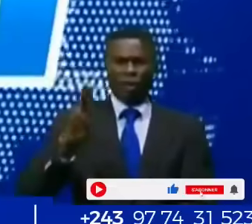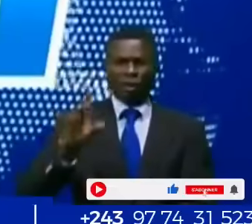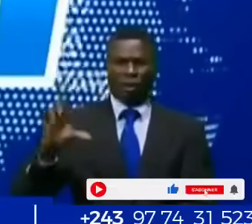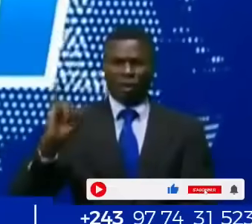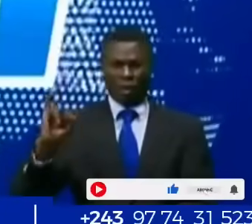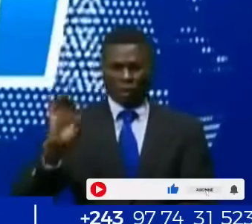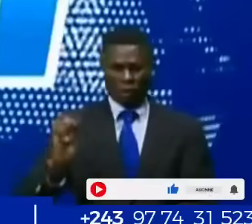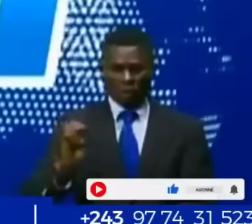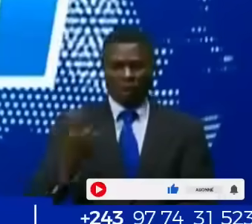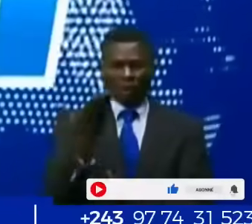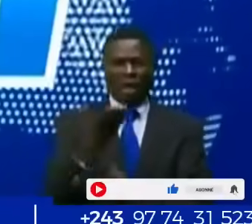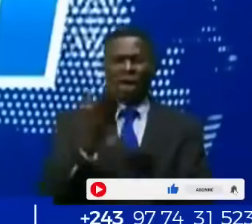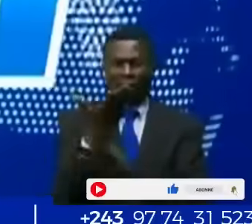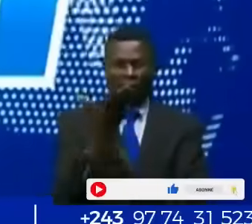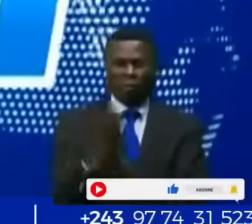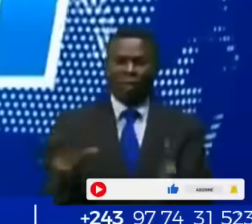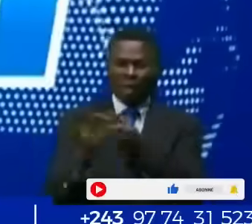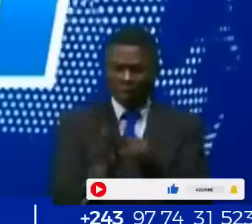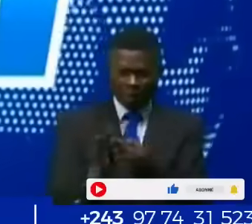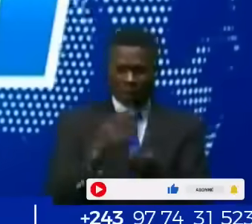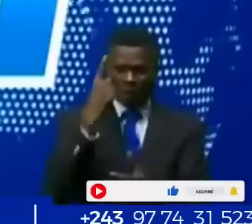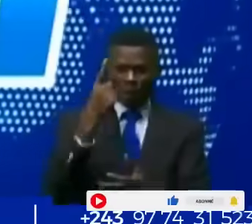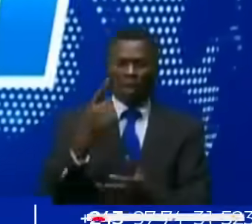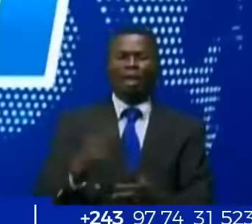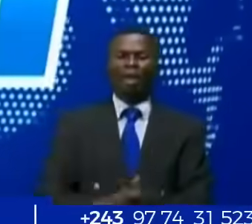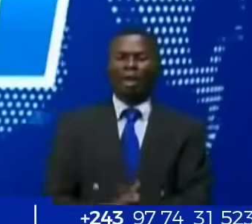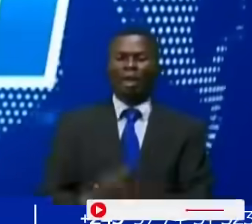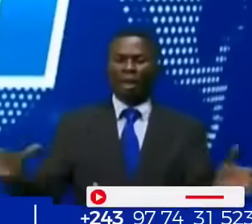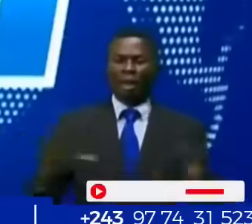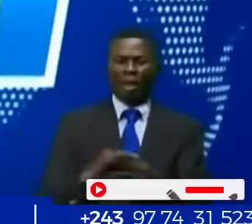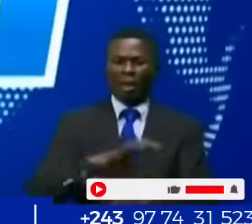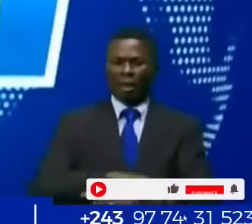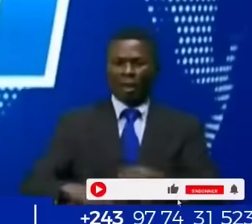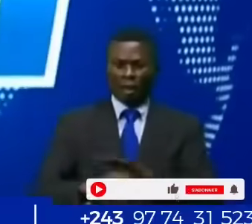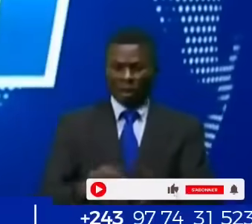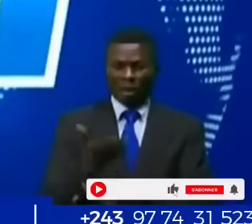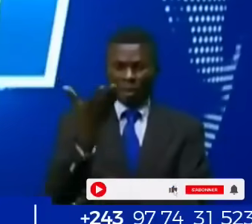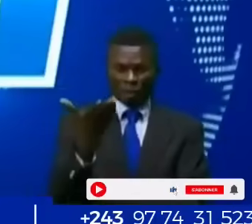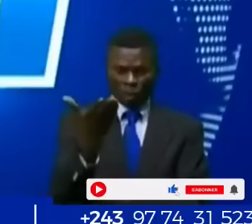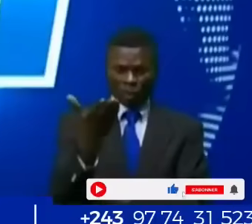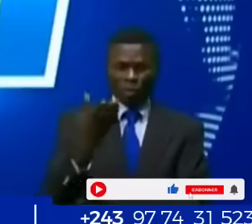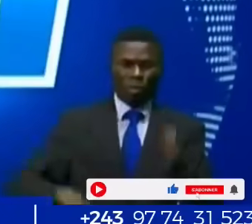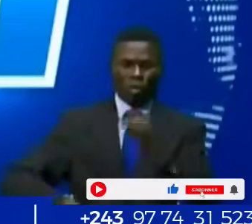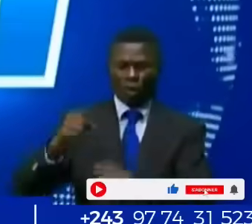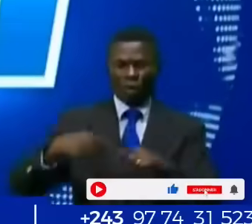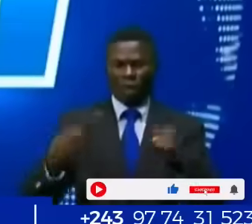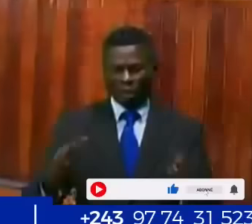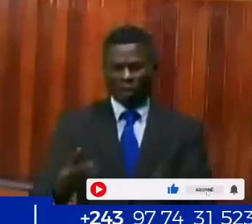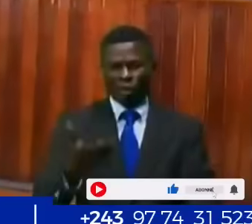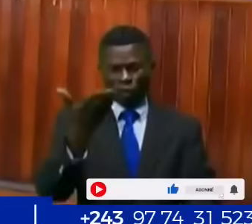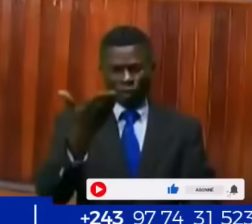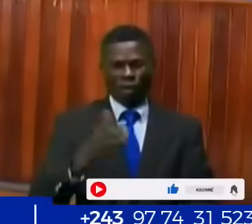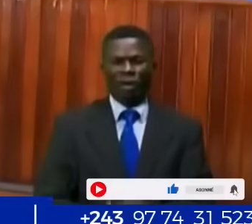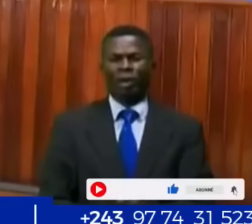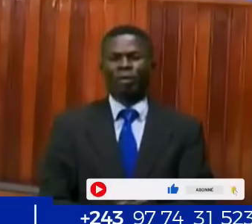et la réconciliation afin de barrer la route à l'ennemi, le Rwanda. Elle est au micro de Julien Selemani de la RTNC Bounia.